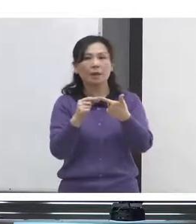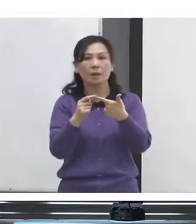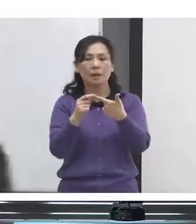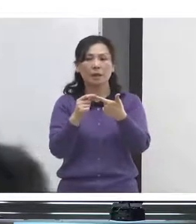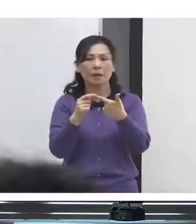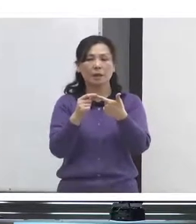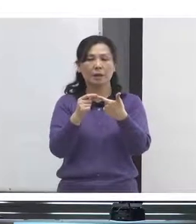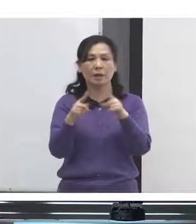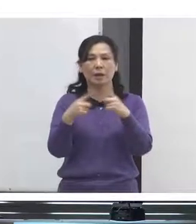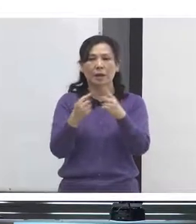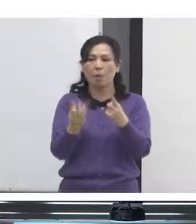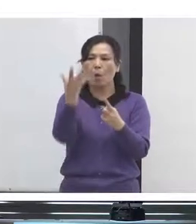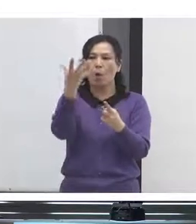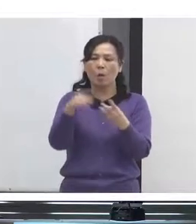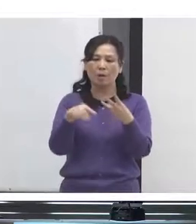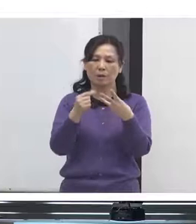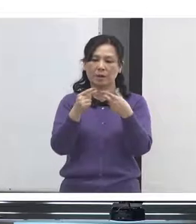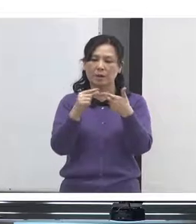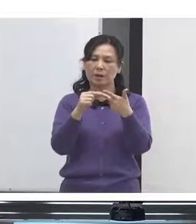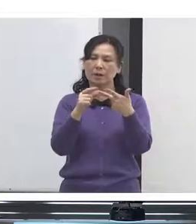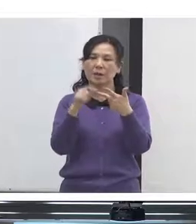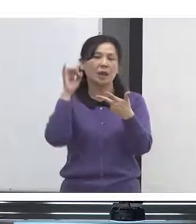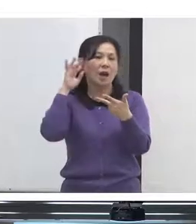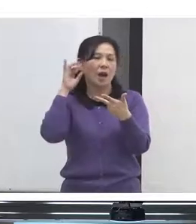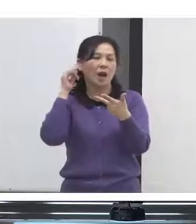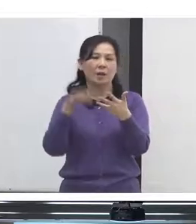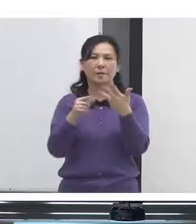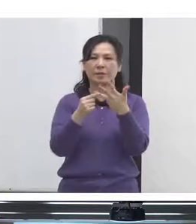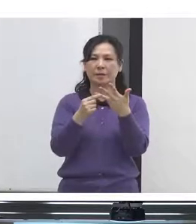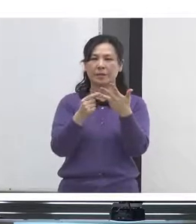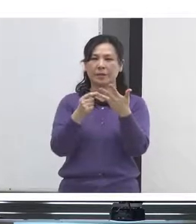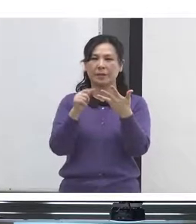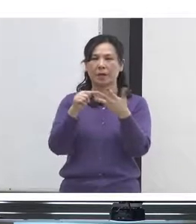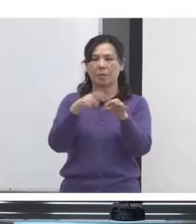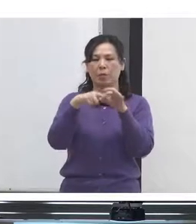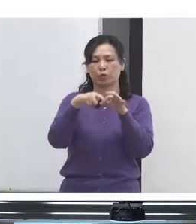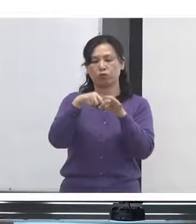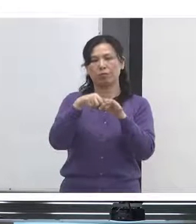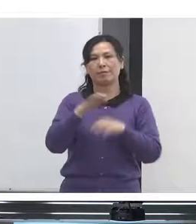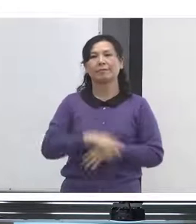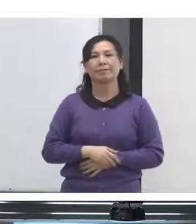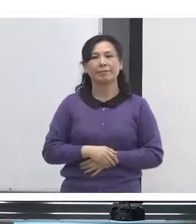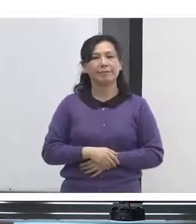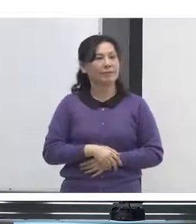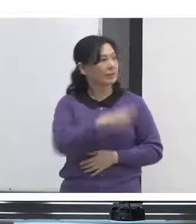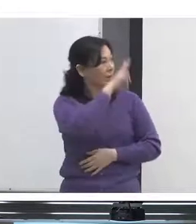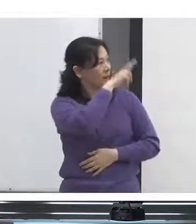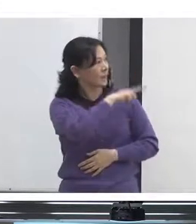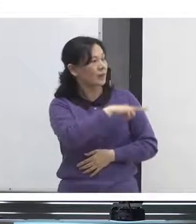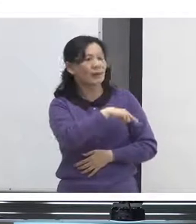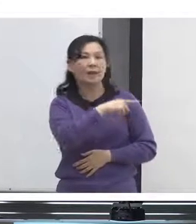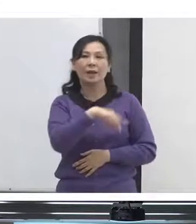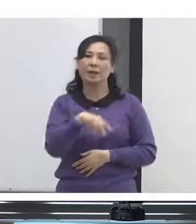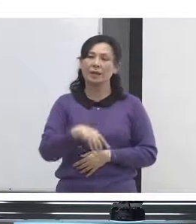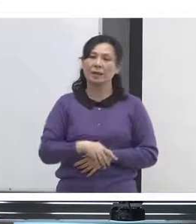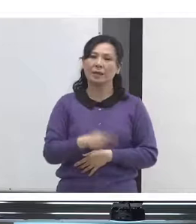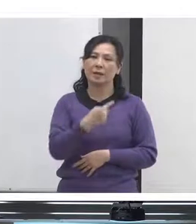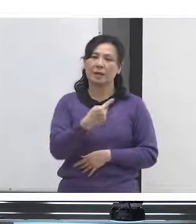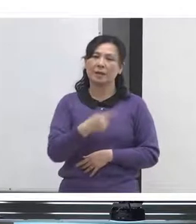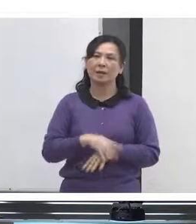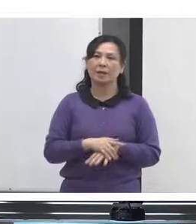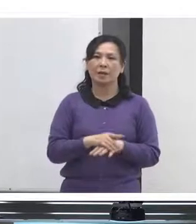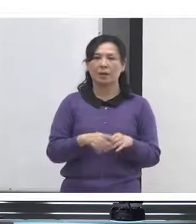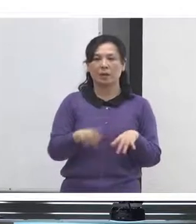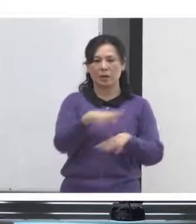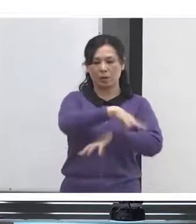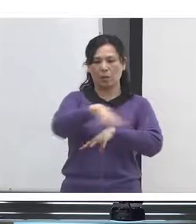就是人口成长，第七个指标就是噪音，第八指标就是收入。好，那我们现在可以看到，大家看到这个画出题的部分就是相关，非常